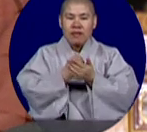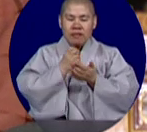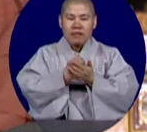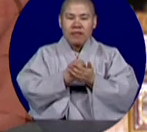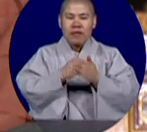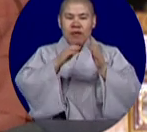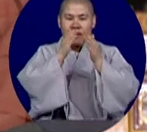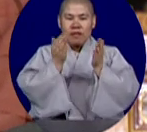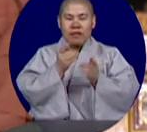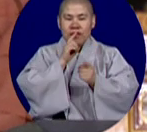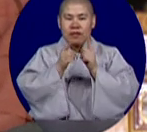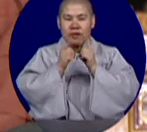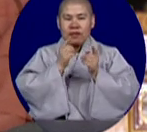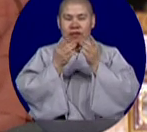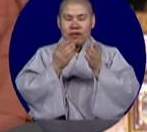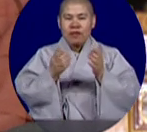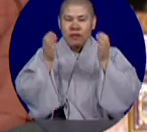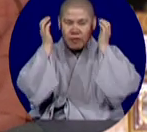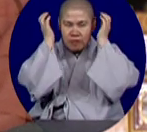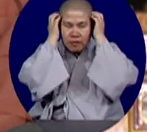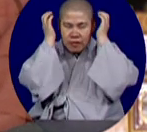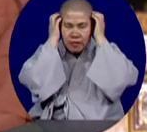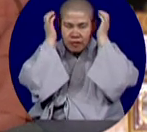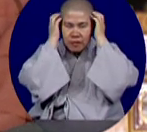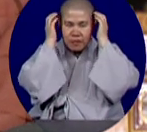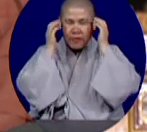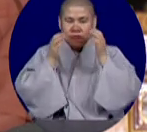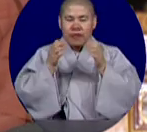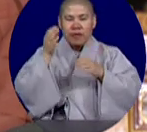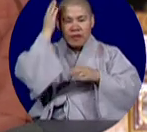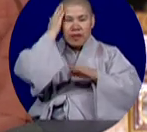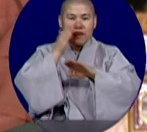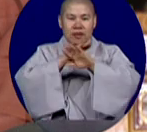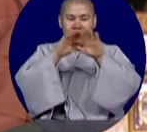말씀해서 고뇌가 저